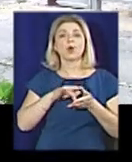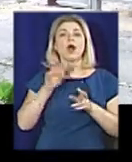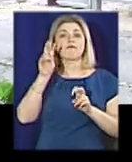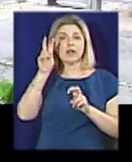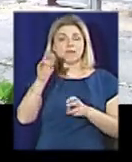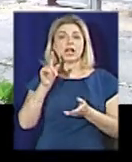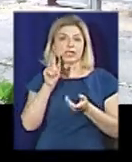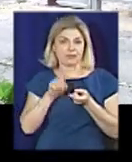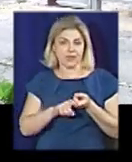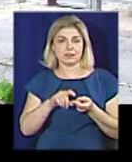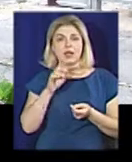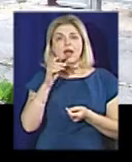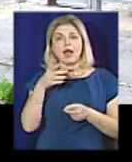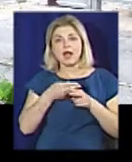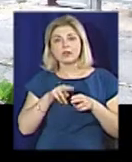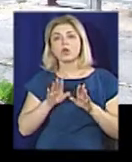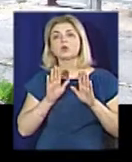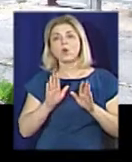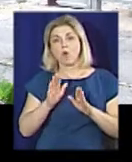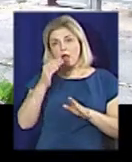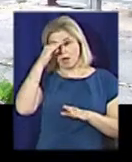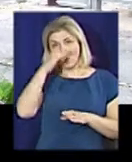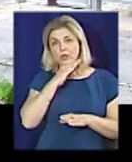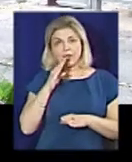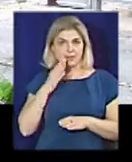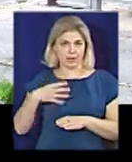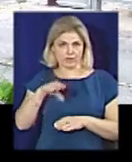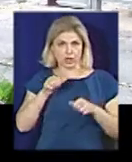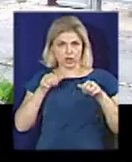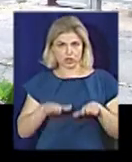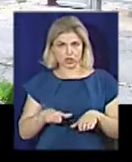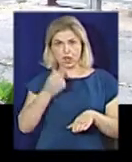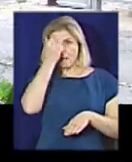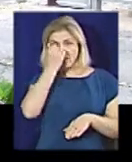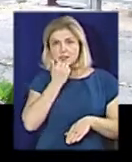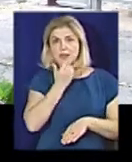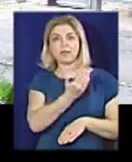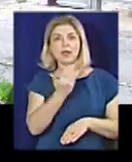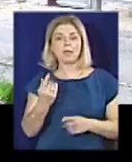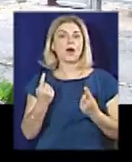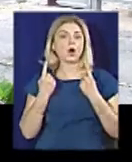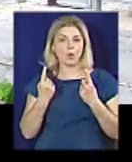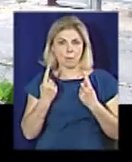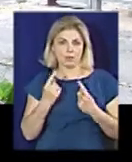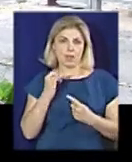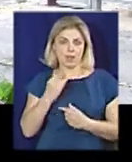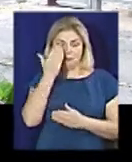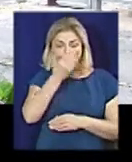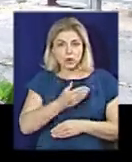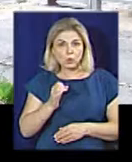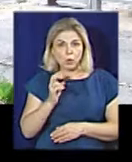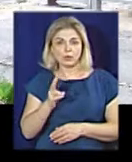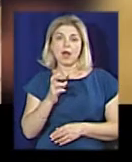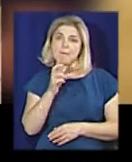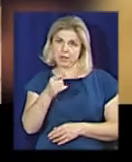совсем це тільки батьки все вирішили. І спасибо їм огромне, і там низький поклон, тому що ми б там